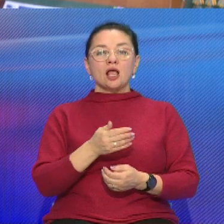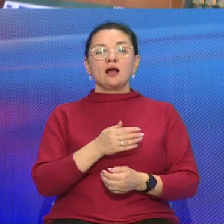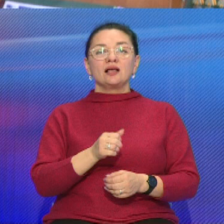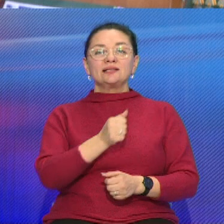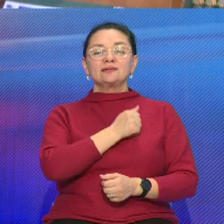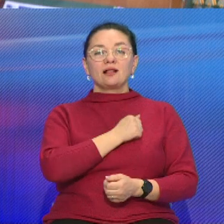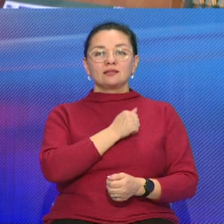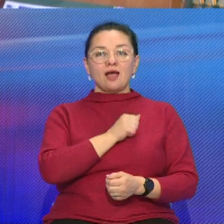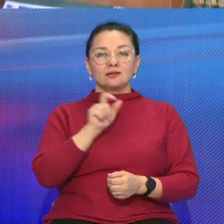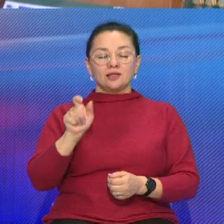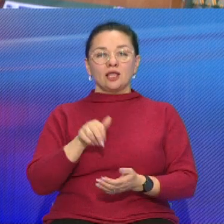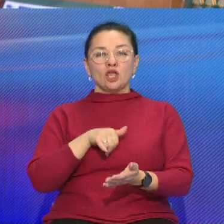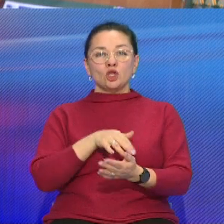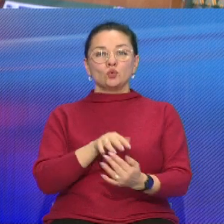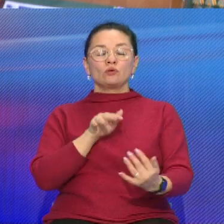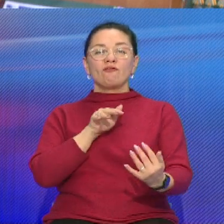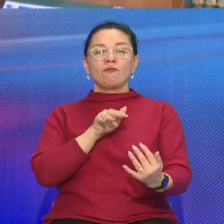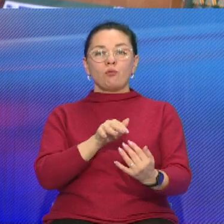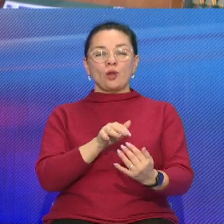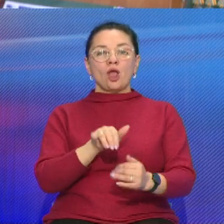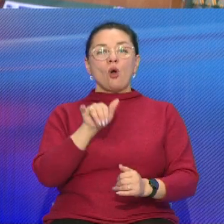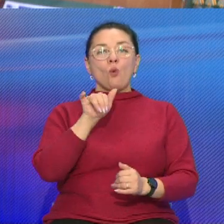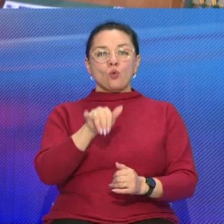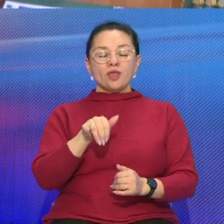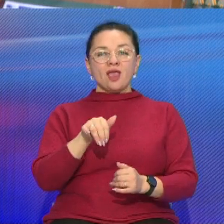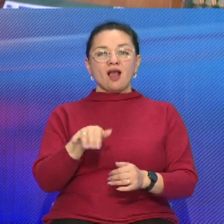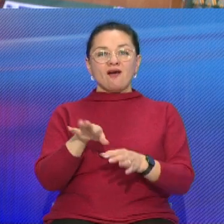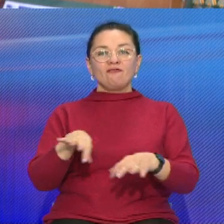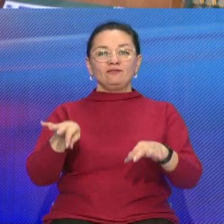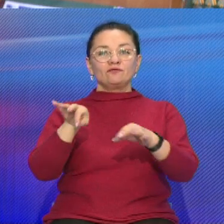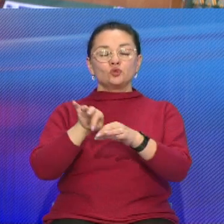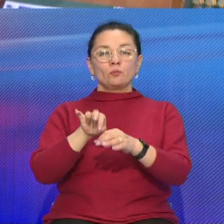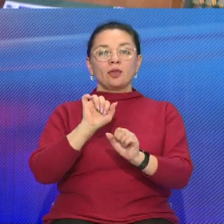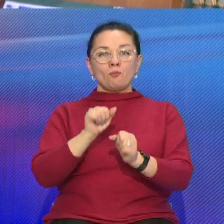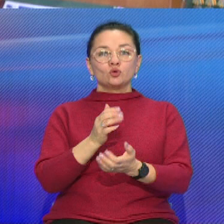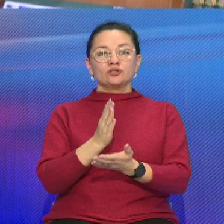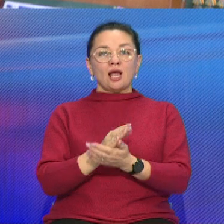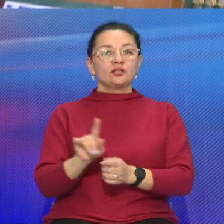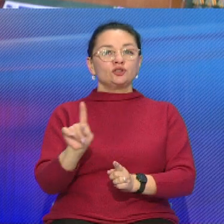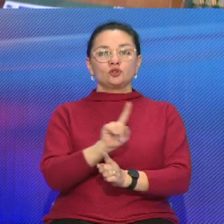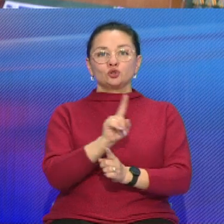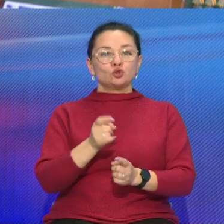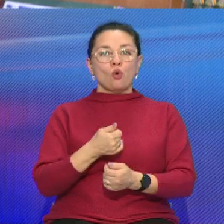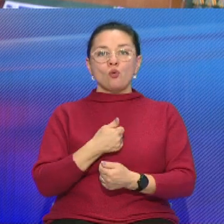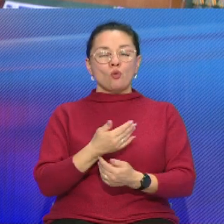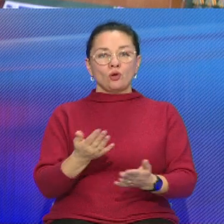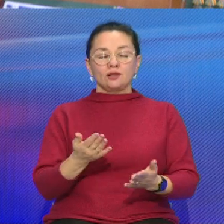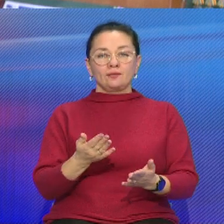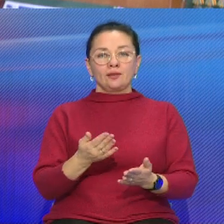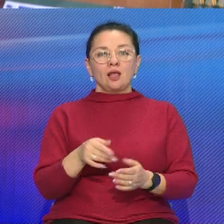в бой, у них в вещмешке могут находиться, ну все что угодно, вплоть до каких-то